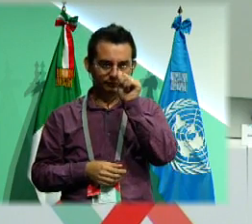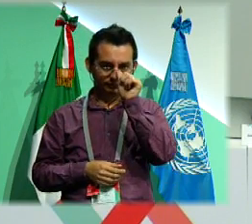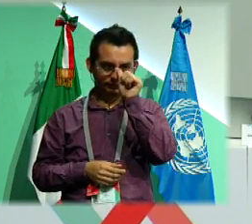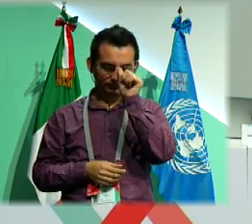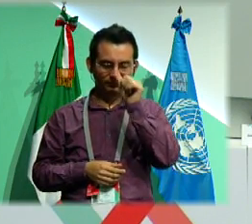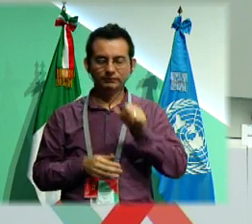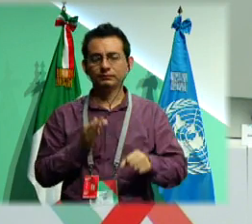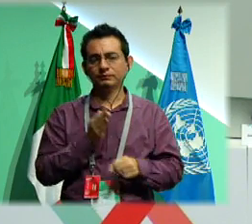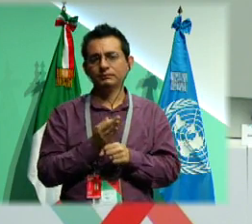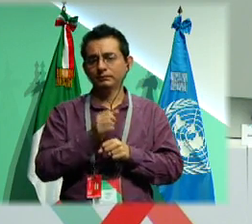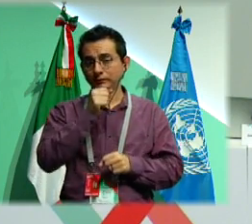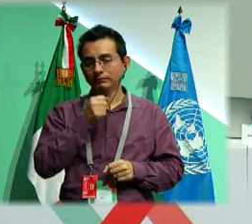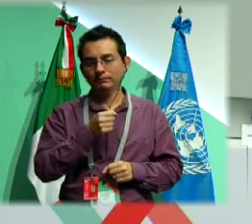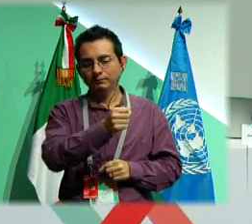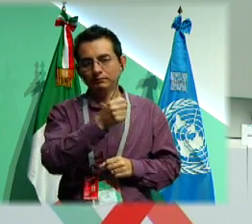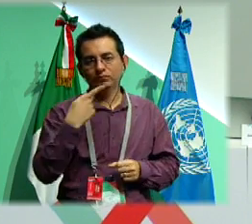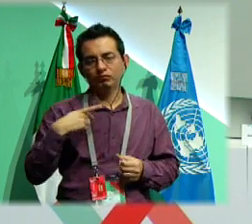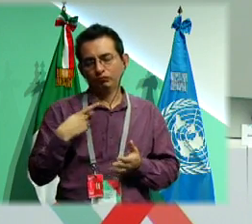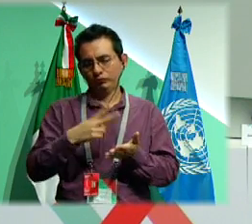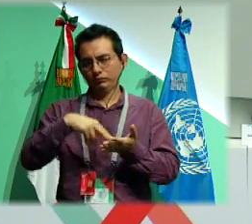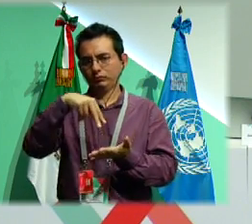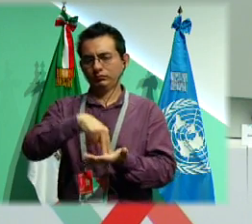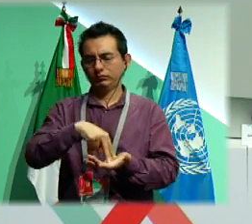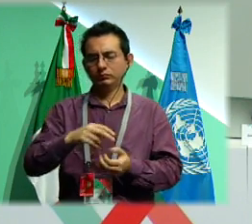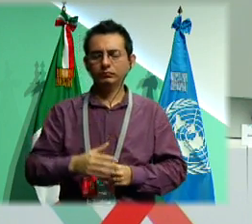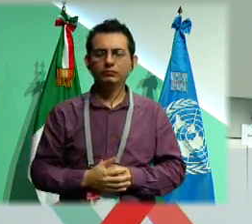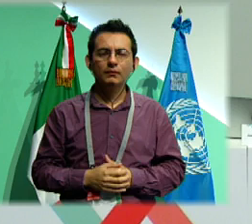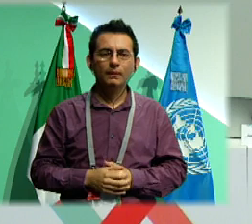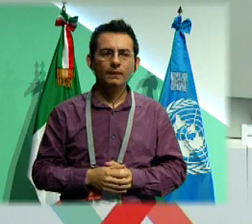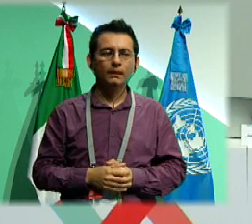est-ce qu'on peut lui donner un micro?